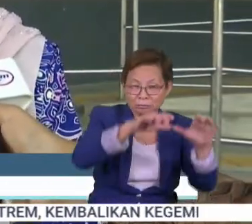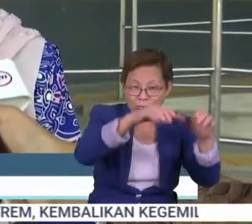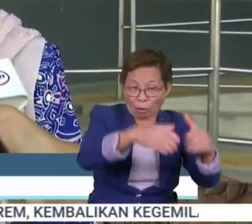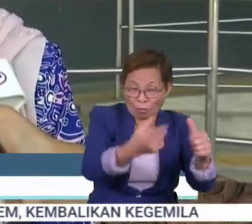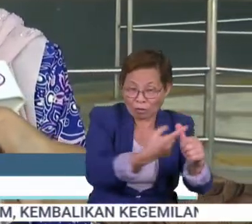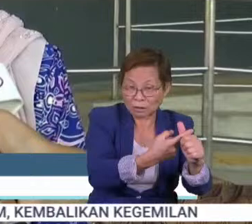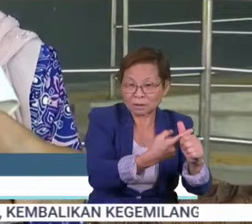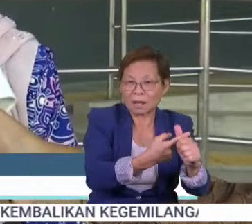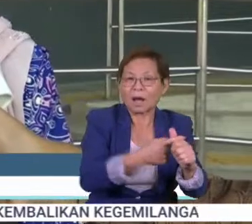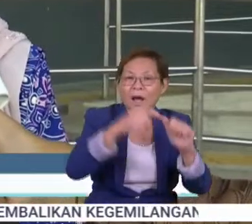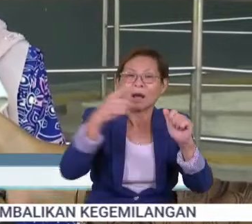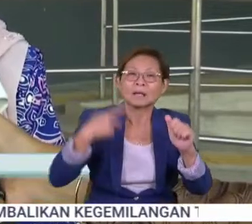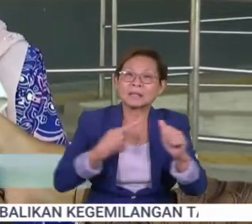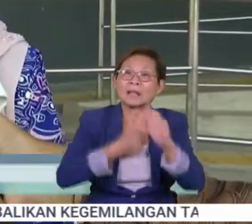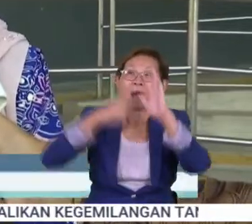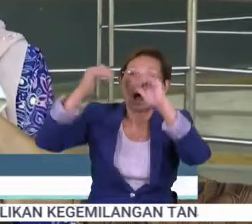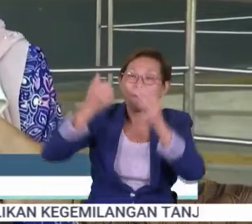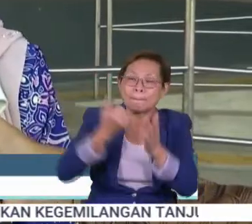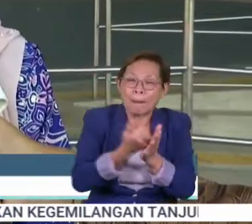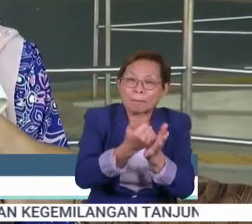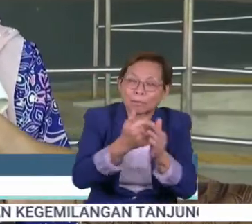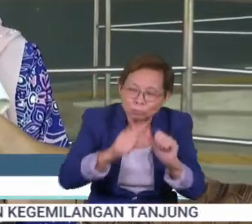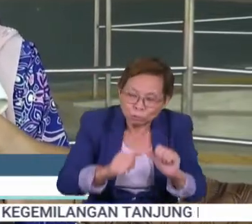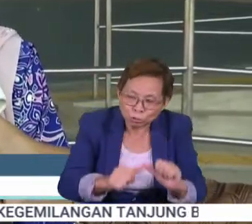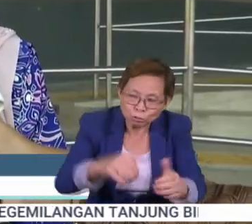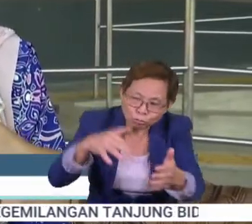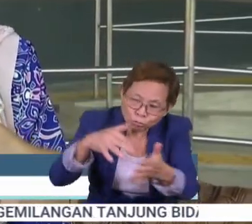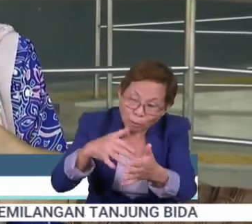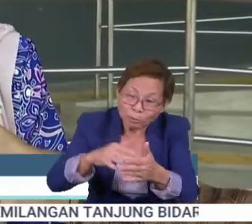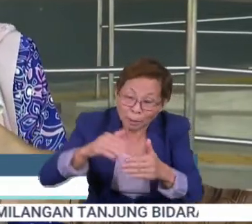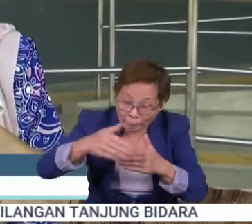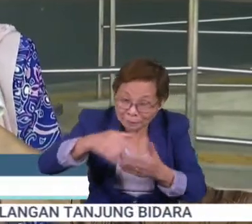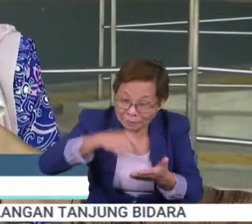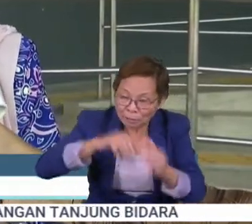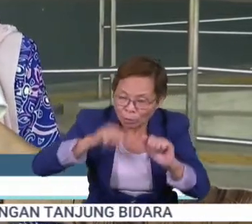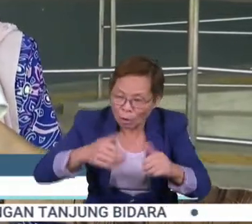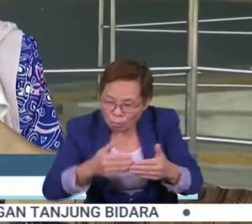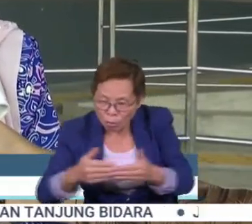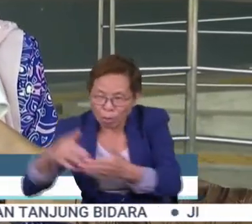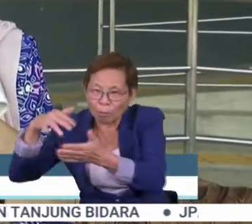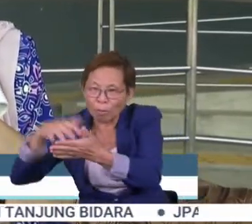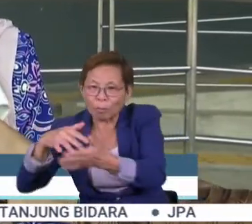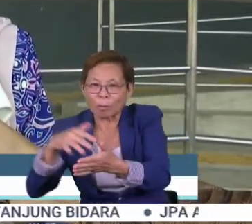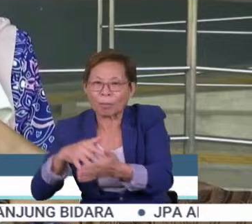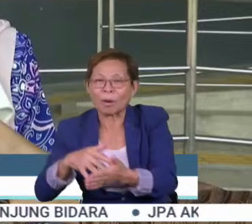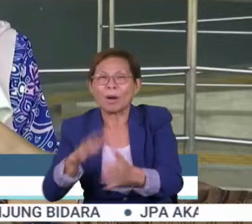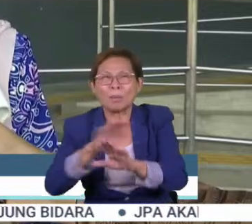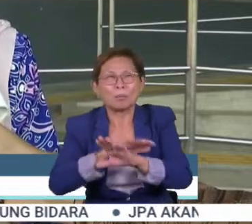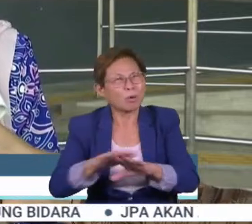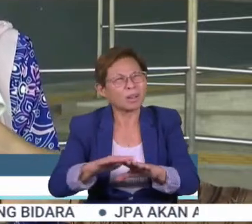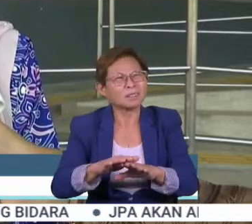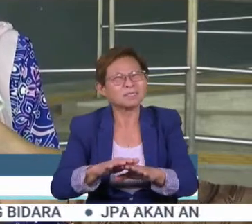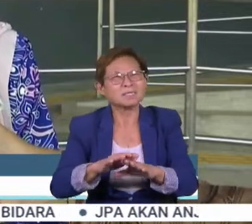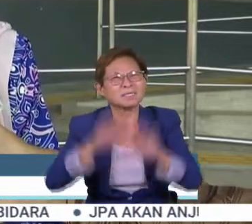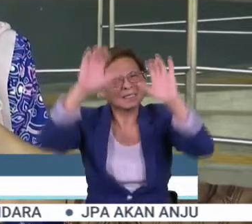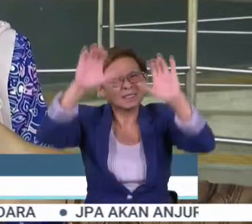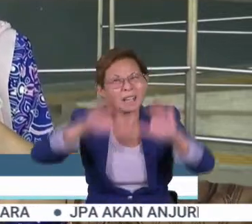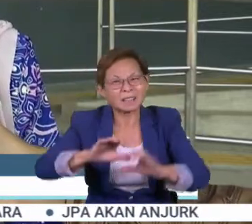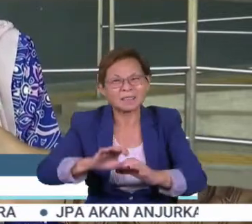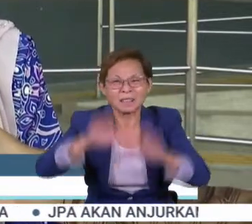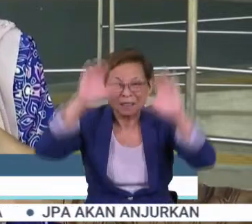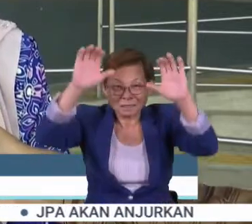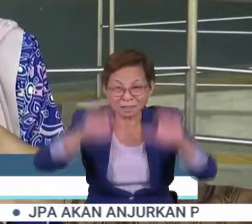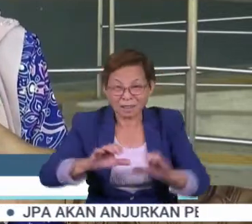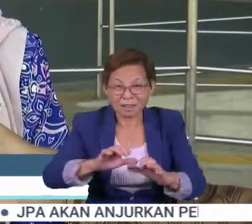dapat membantu mereka supaya dapat meneruskan pembelajaran selepas ini. Tak semestinya pembelajaran berbentuk akademik tetapi berbentuk